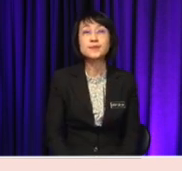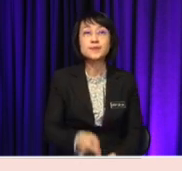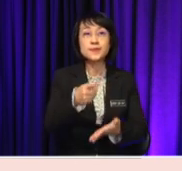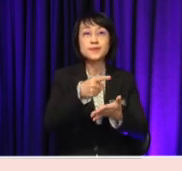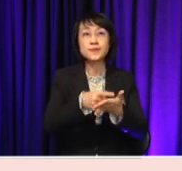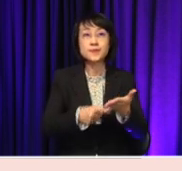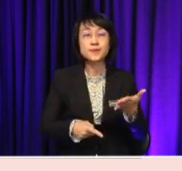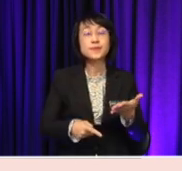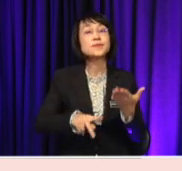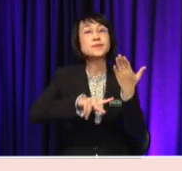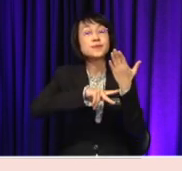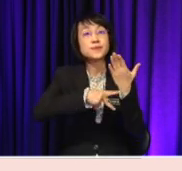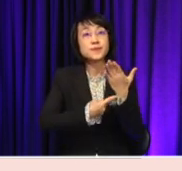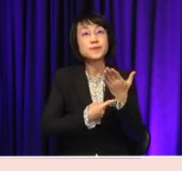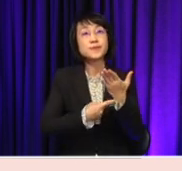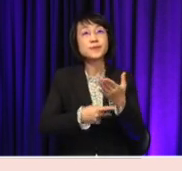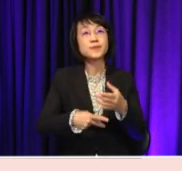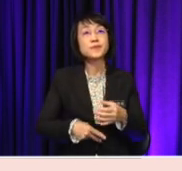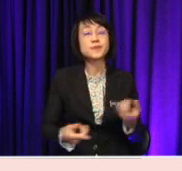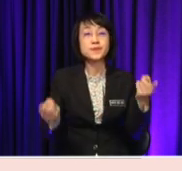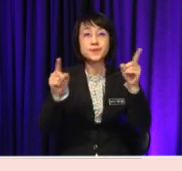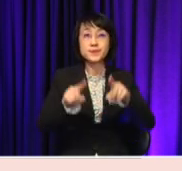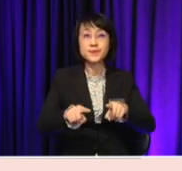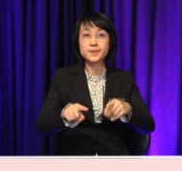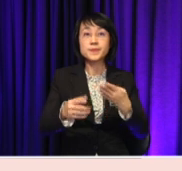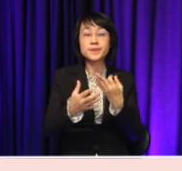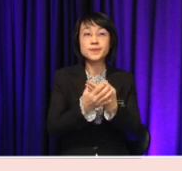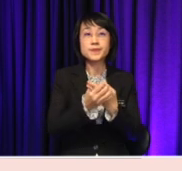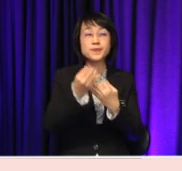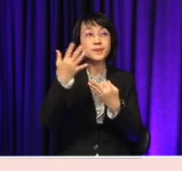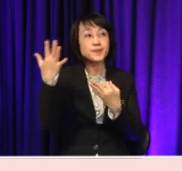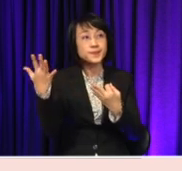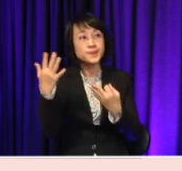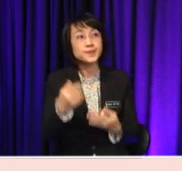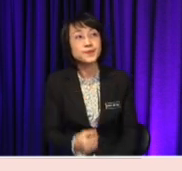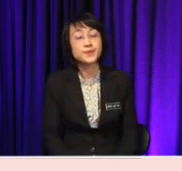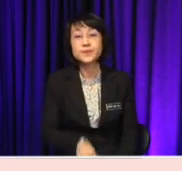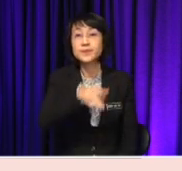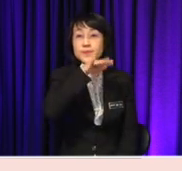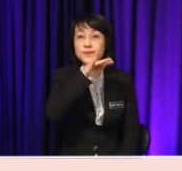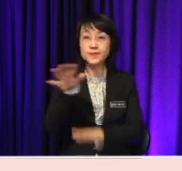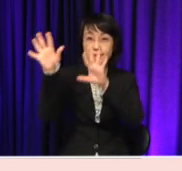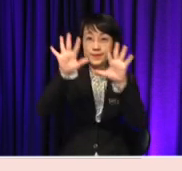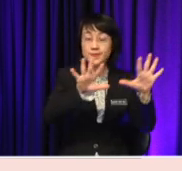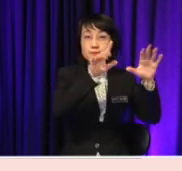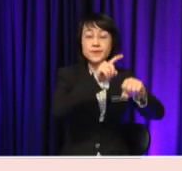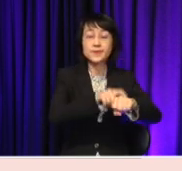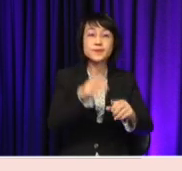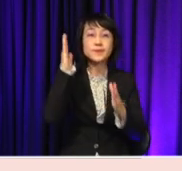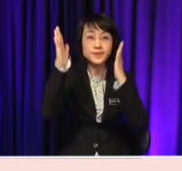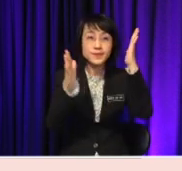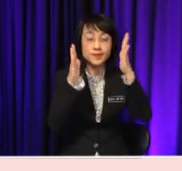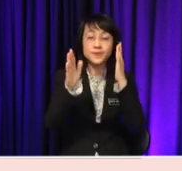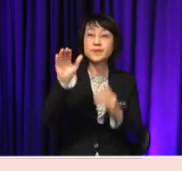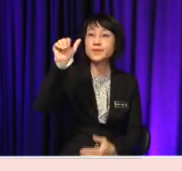berlakunya fenomena Fi Malaysia penggunaan baju kimia B pembakaran kawasan hutan si pembakaran